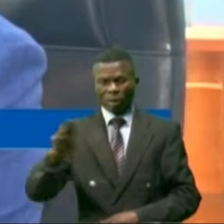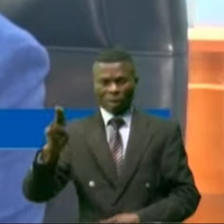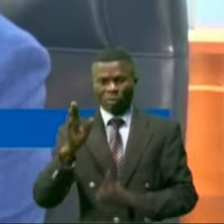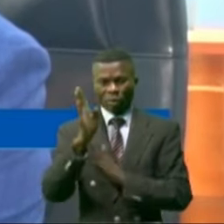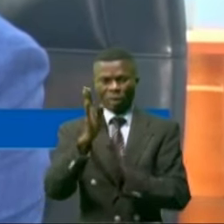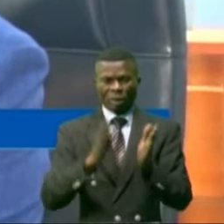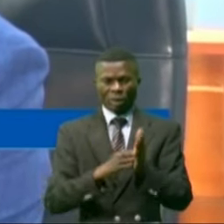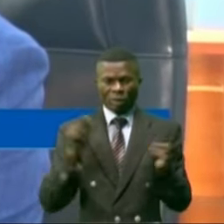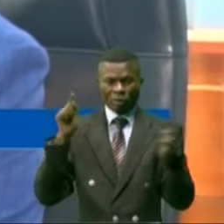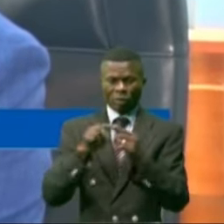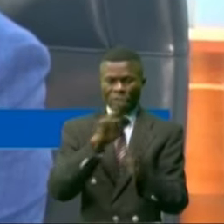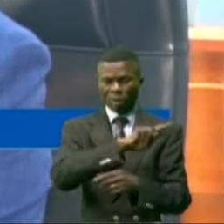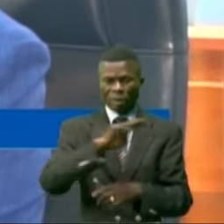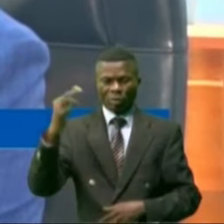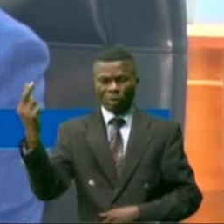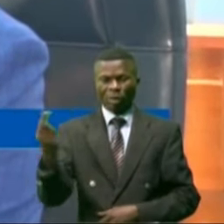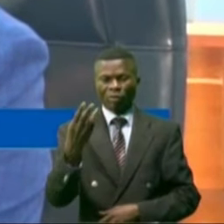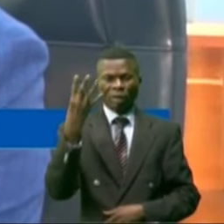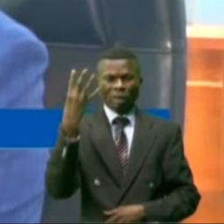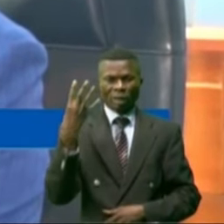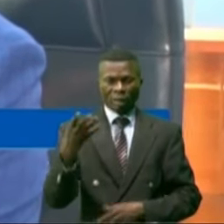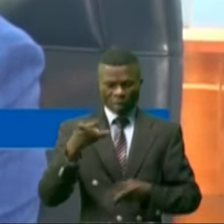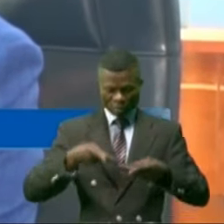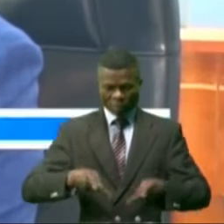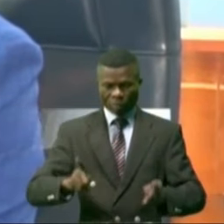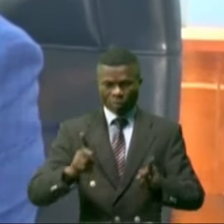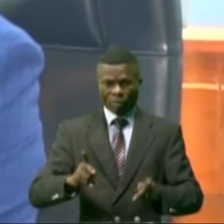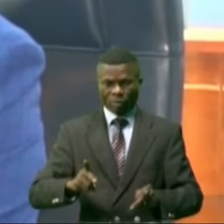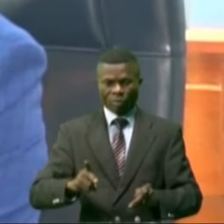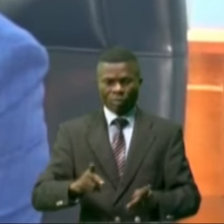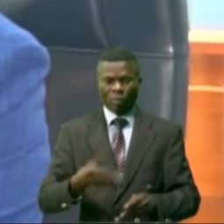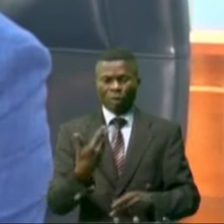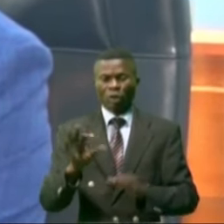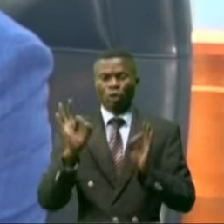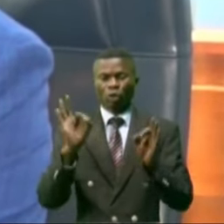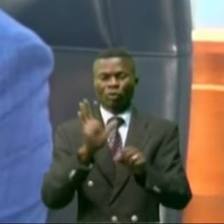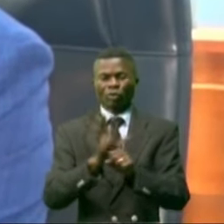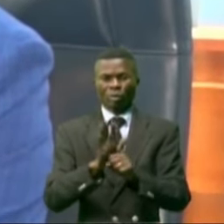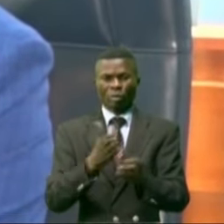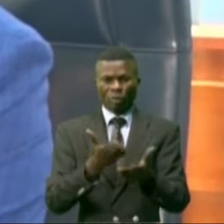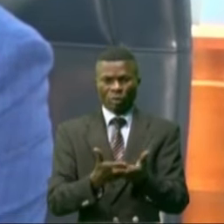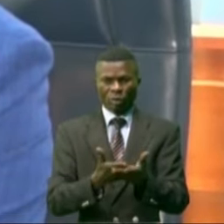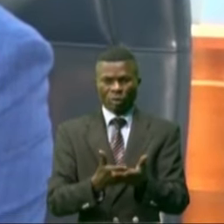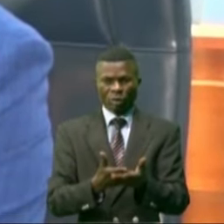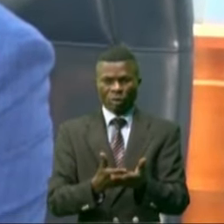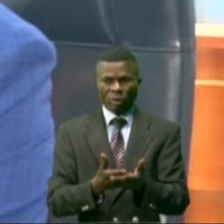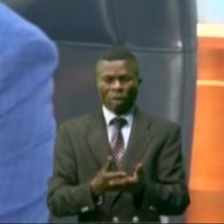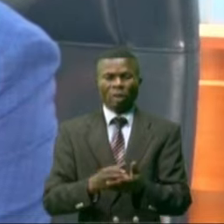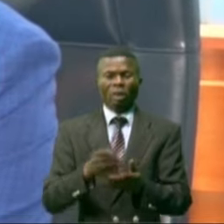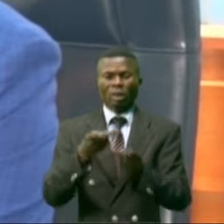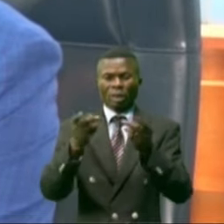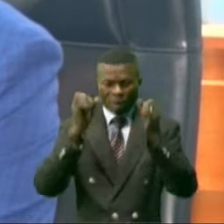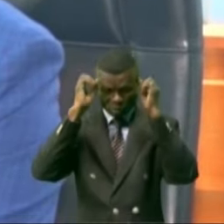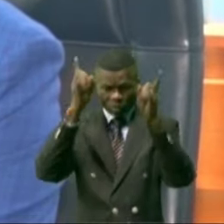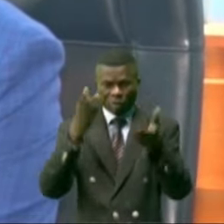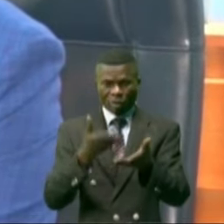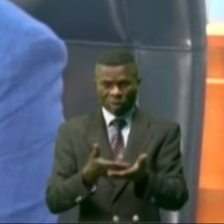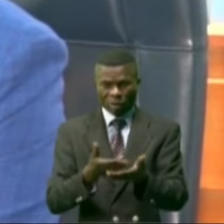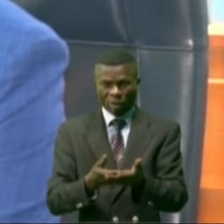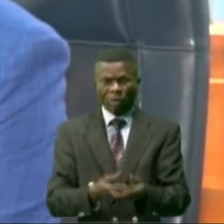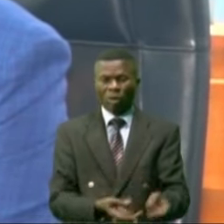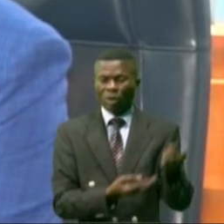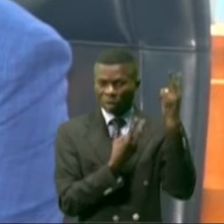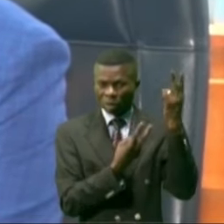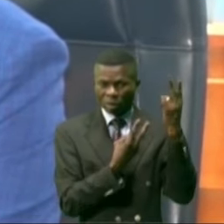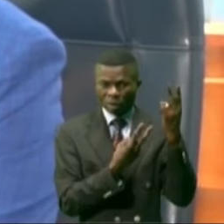2019-2023 jusqu'en 2024 a permis d'apporter plusieurs innovations, dont les plus significatives concernent la